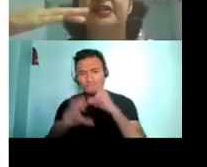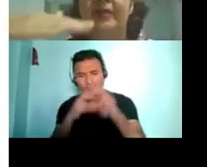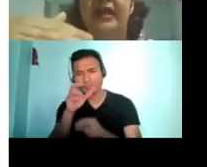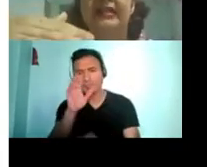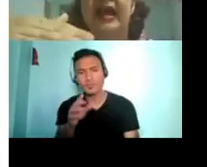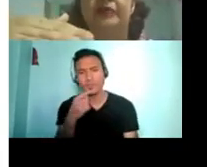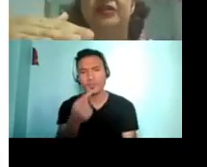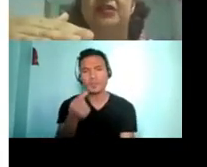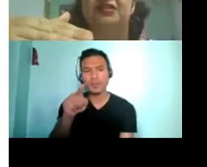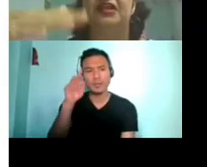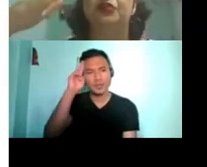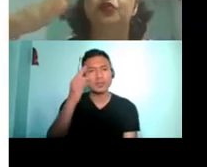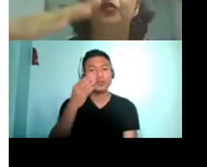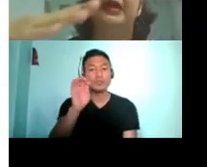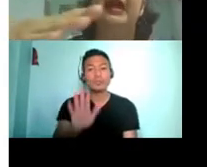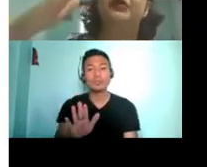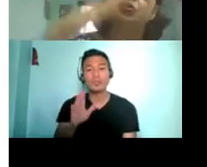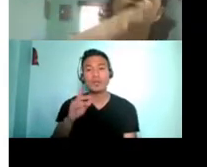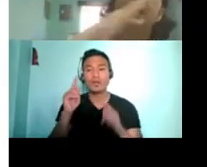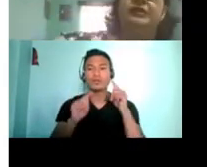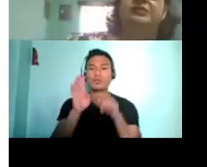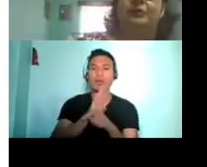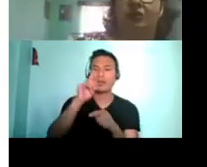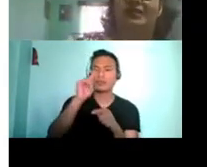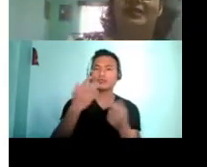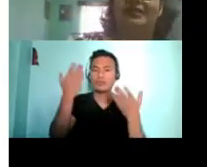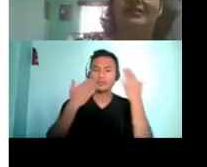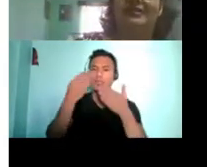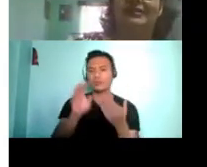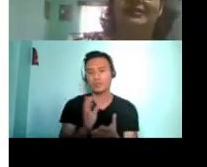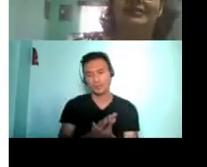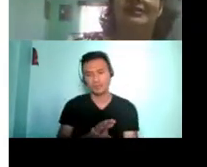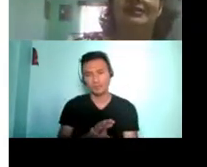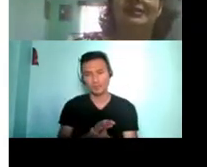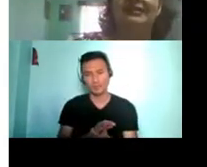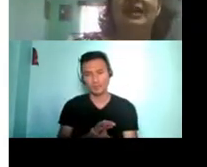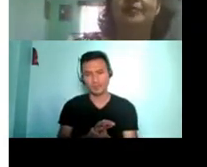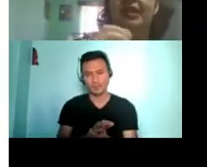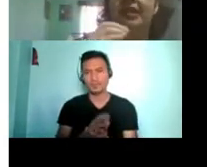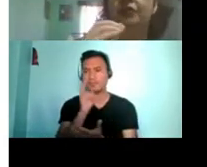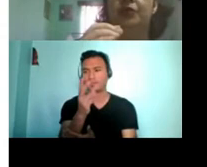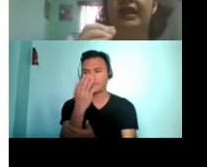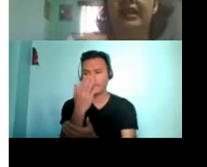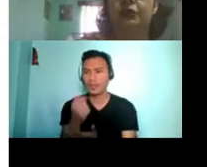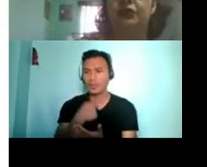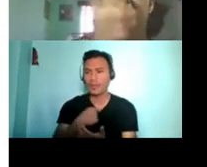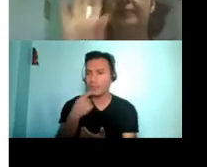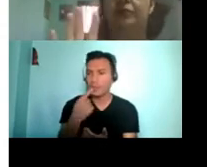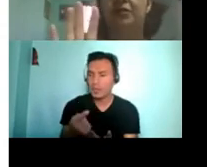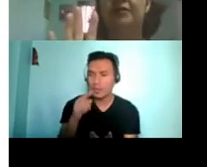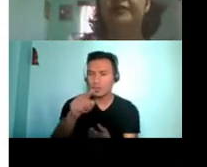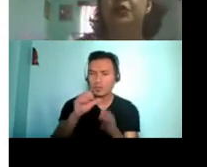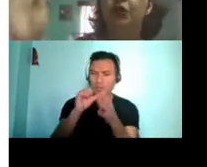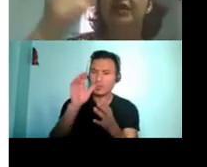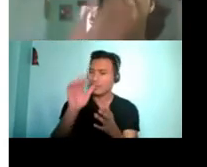भने तपाईँलाई थाहा हुनसक्छ कि कुन बेला कस्तो खालको हिंसा हुँदैछ। त्यसकारण मैले यो बोल्दाखेरि यो जवाफ